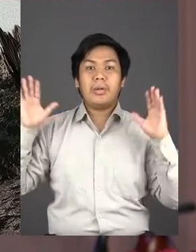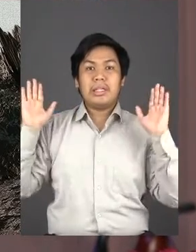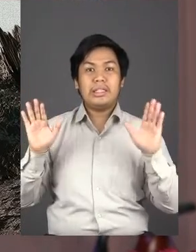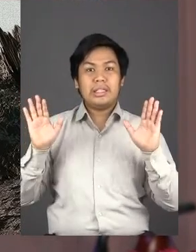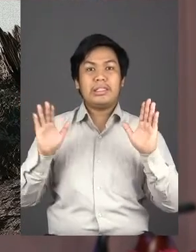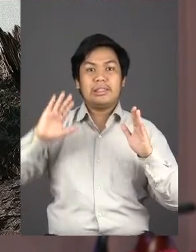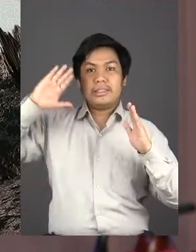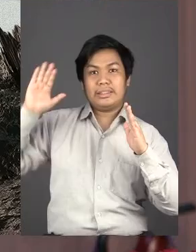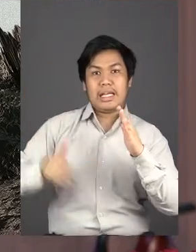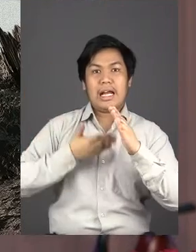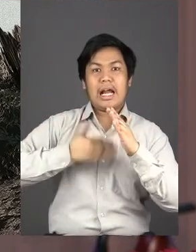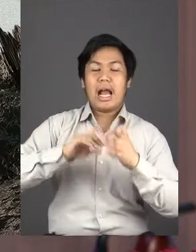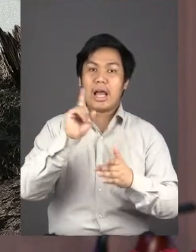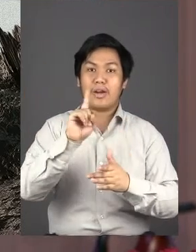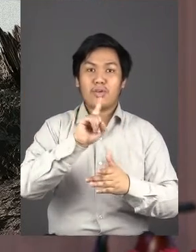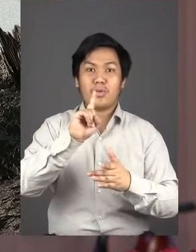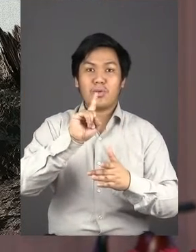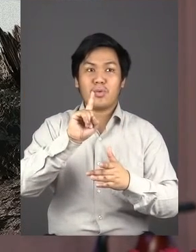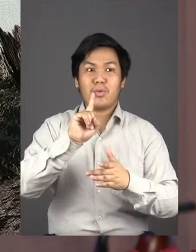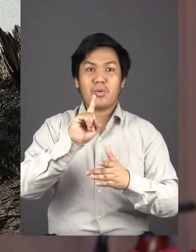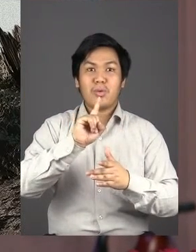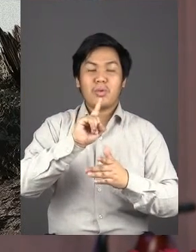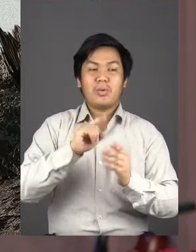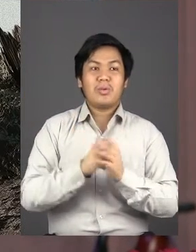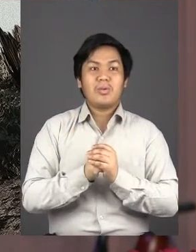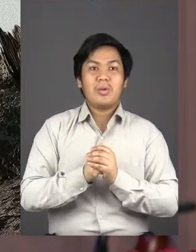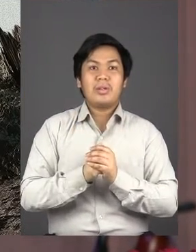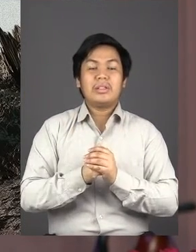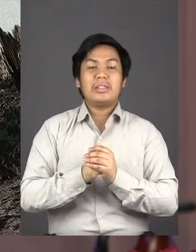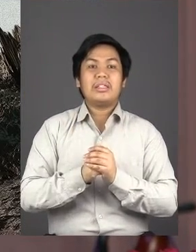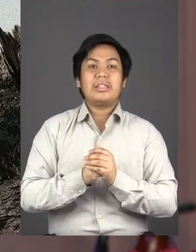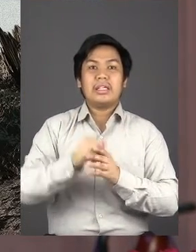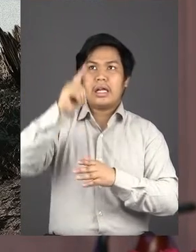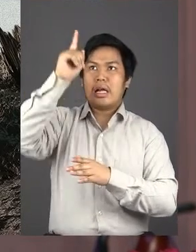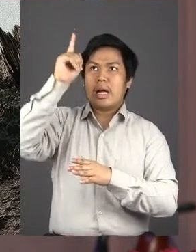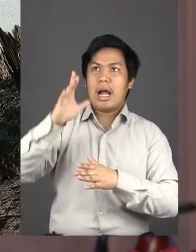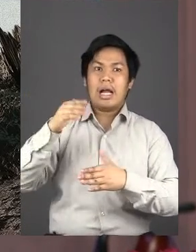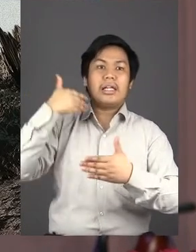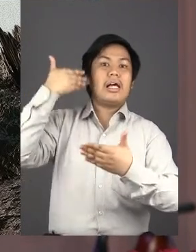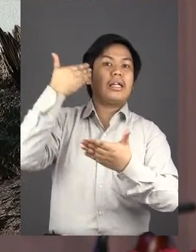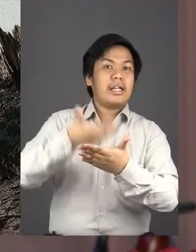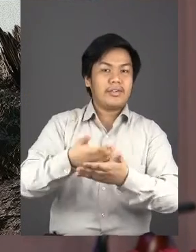seraphim sa pagdatal ng Panginoon sa kanyang templo,